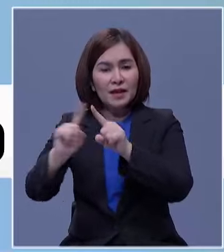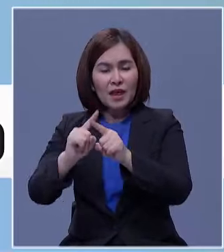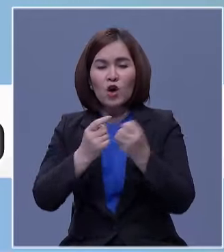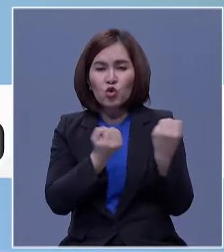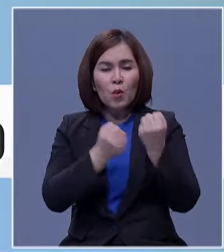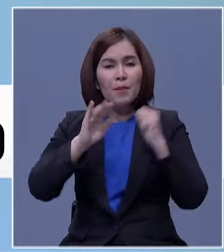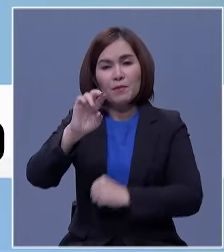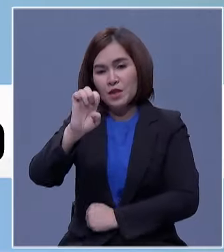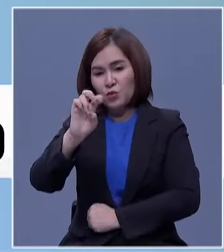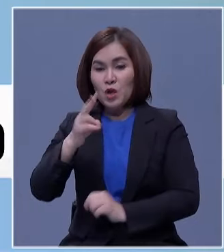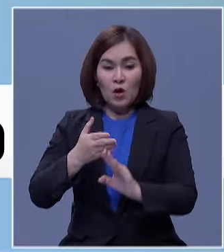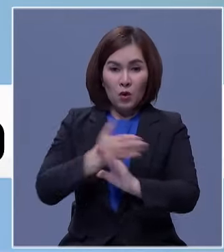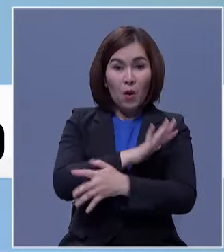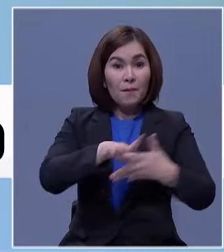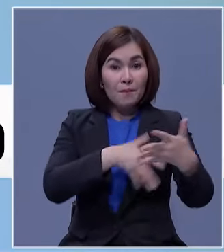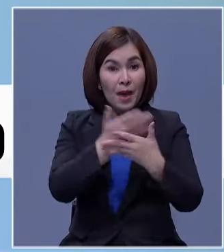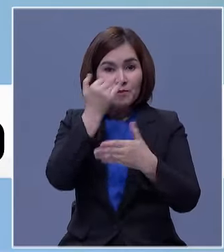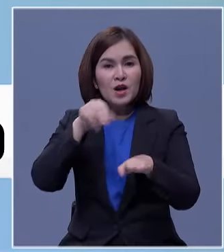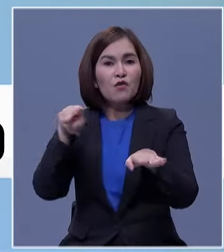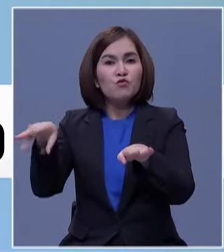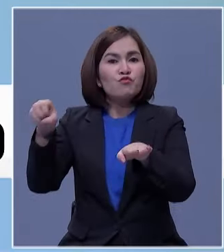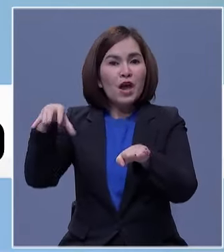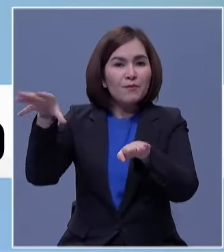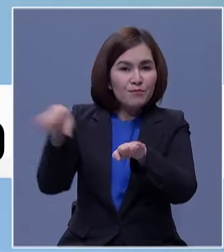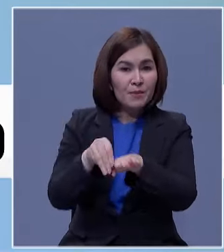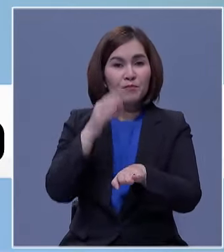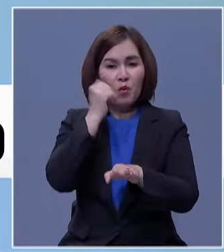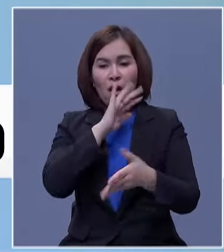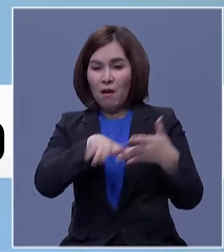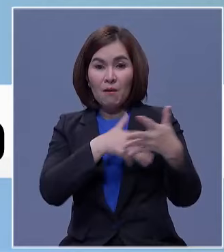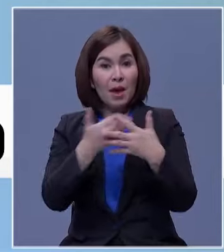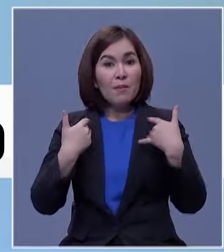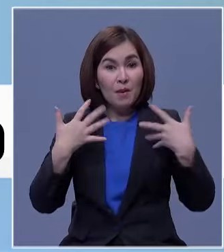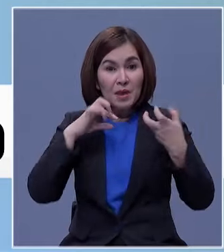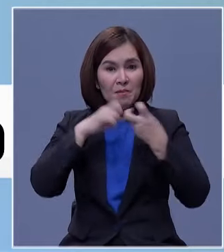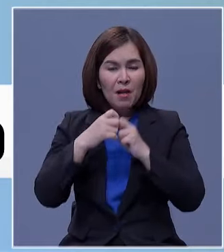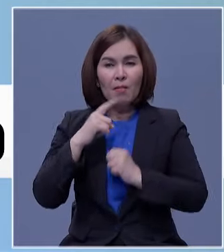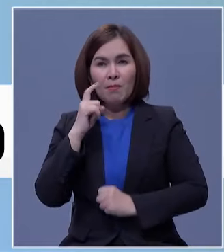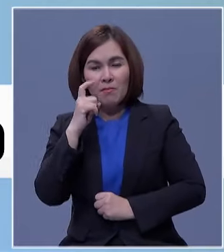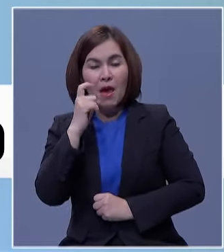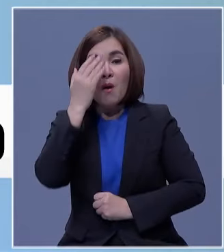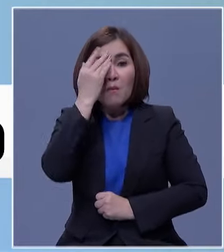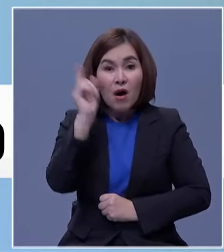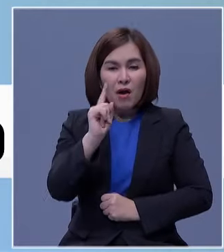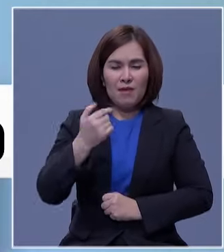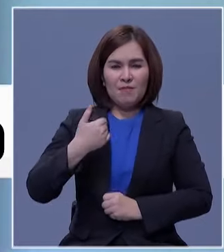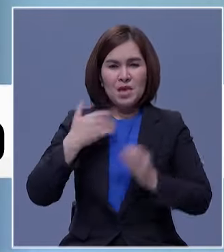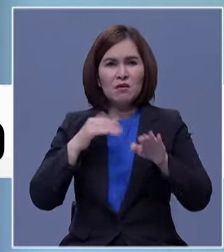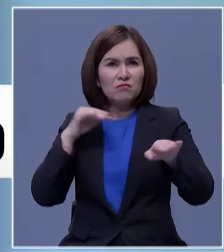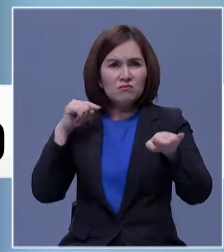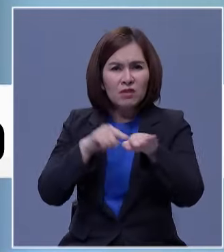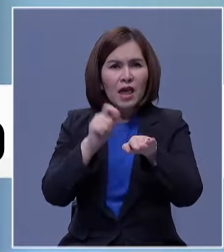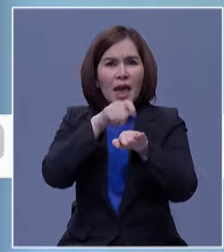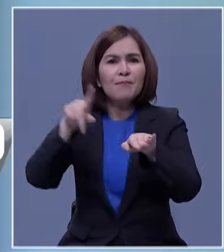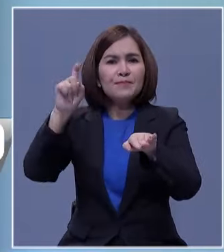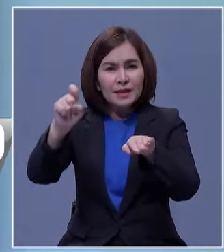ให้วางแผนการเดินทางในการการชาร์จไฟให้ดีถ้าหากไม่มีการวางแผนเดี๋ยวจะเจอปัญหาลูกค้าบางคนเนี่ยพอมาถึงแอป